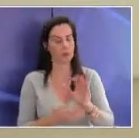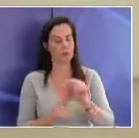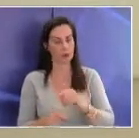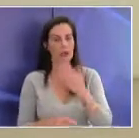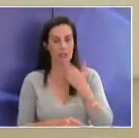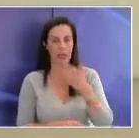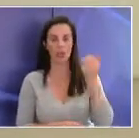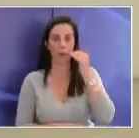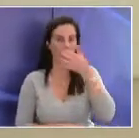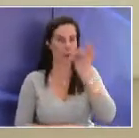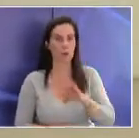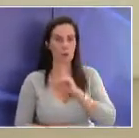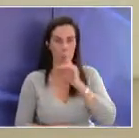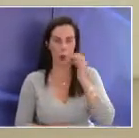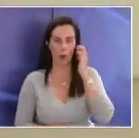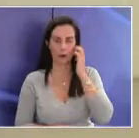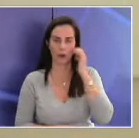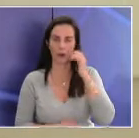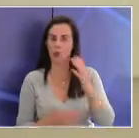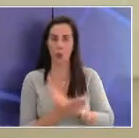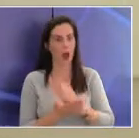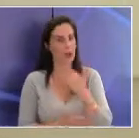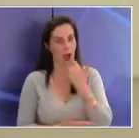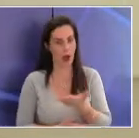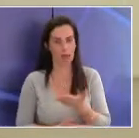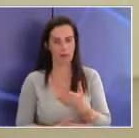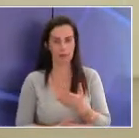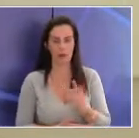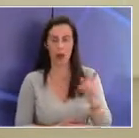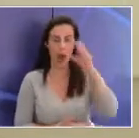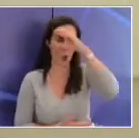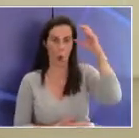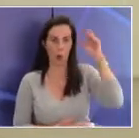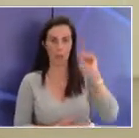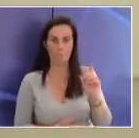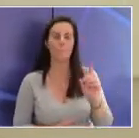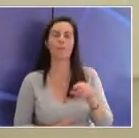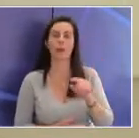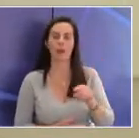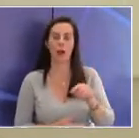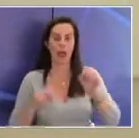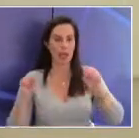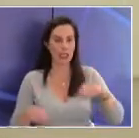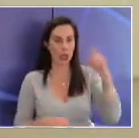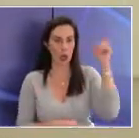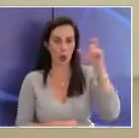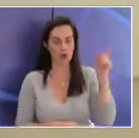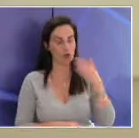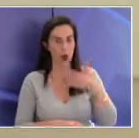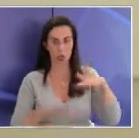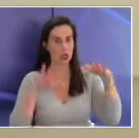ישראל. זה בוודאי החלטה רעה מאוד לעם הקורדי. למעשה ארדואן